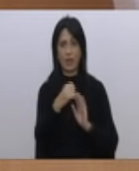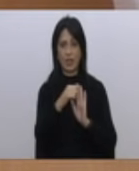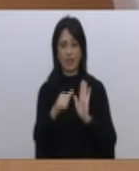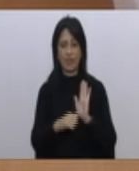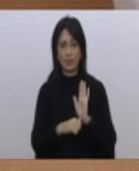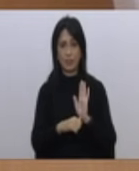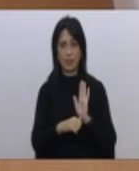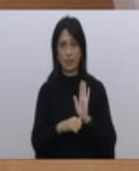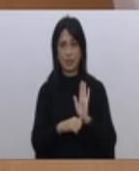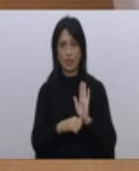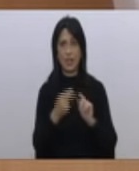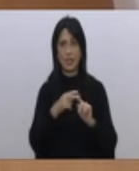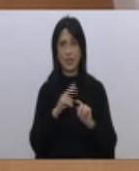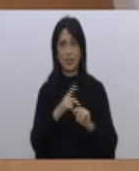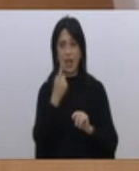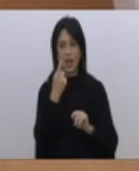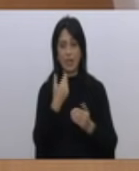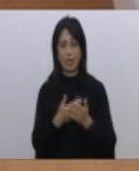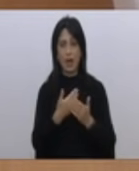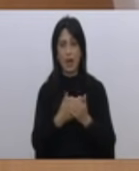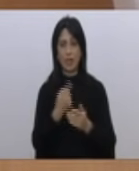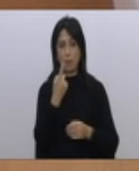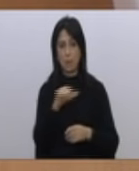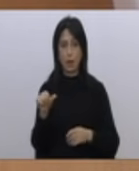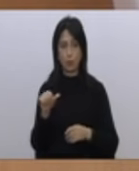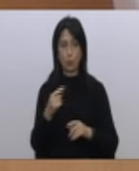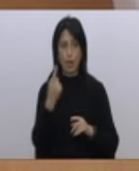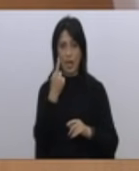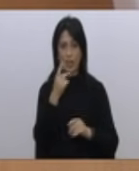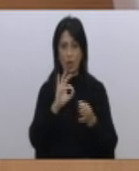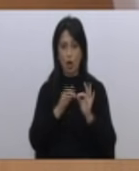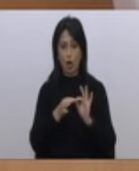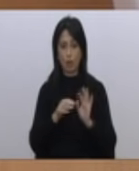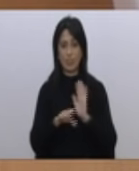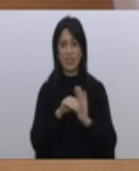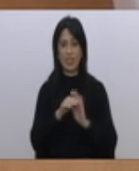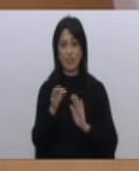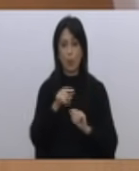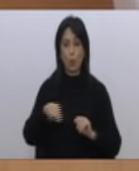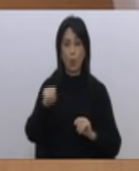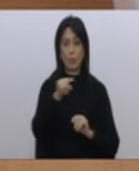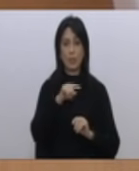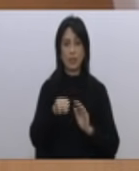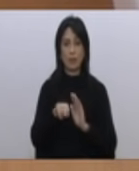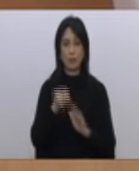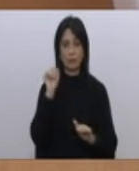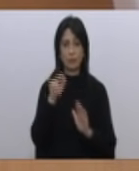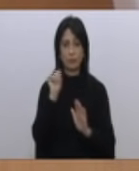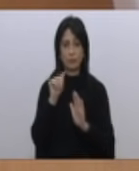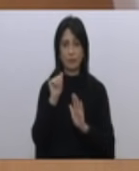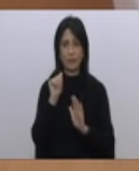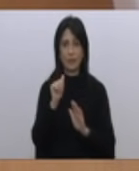116. ეს არის ერთი მაგალითი მარტო, ერთი კონკრეტული საარჩევნო უბნიდან, როგორ